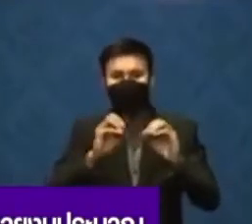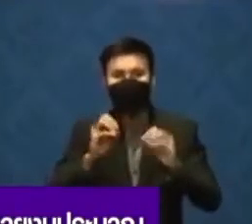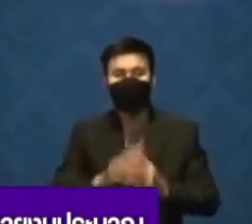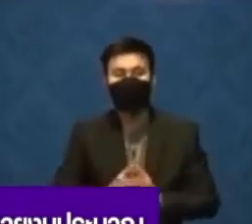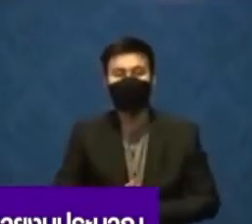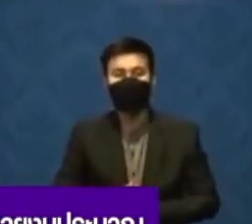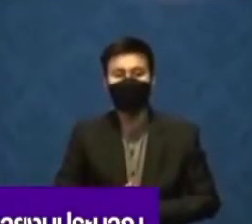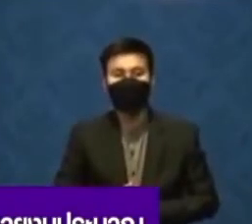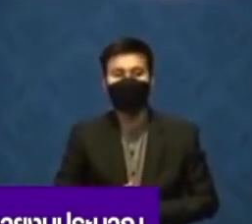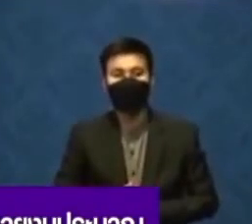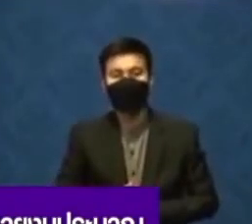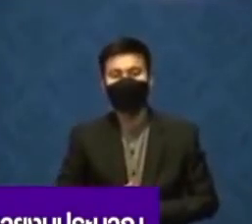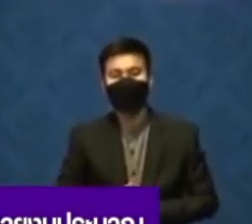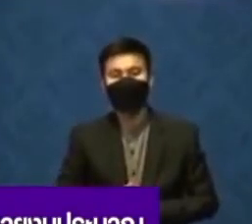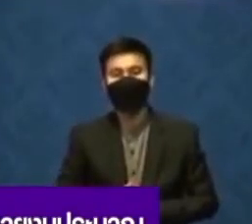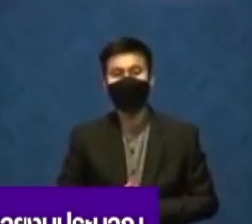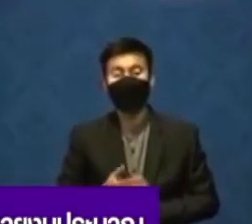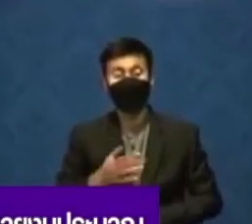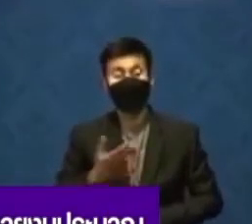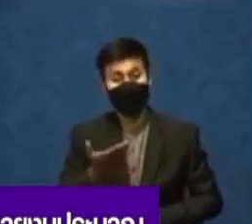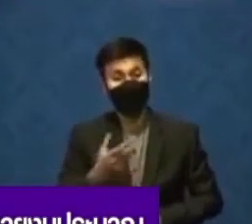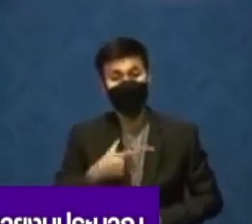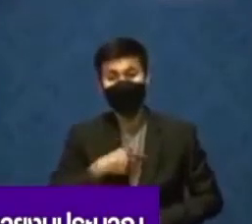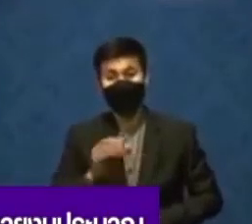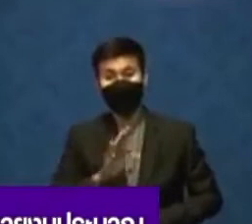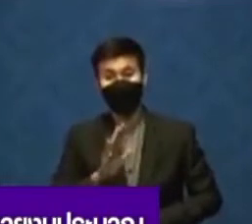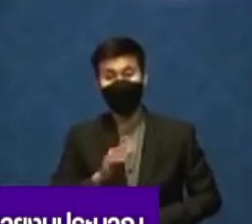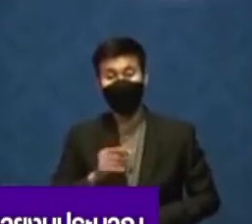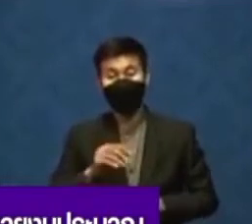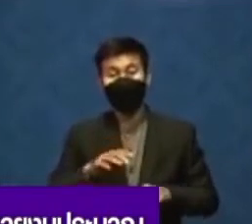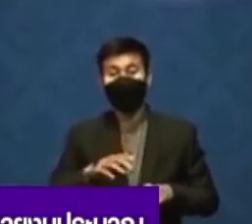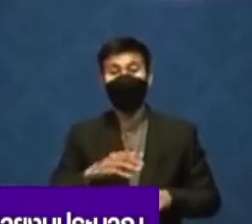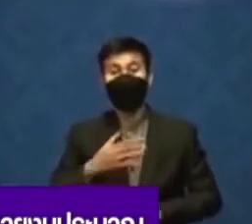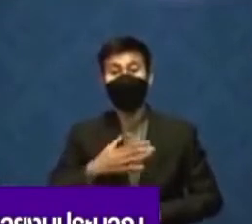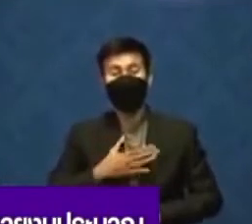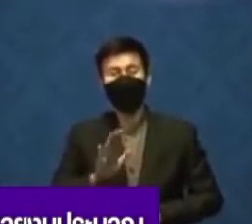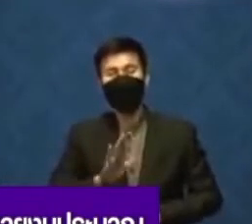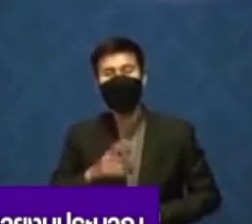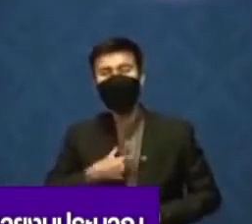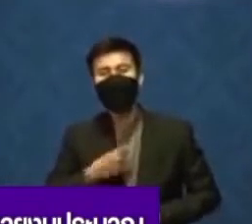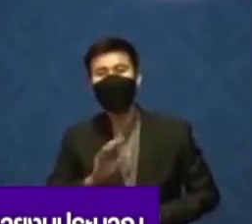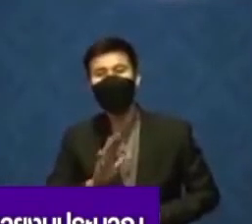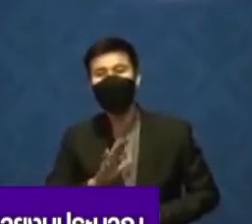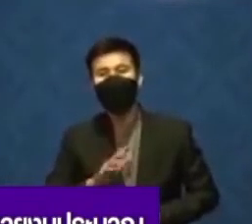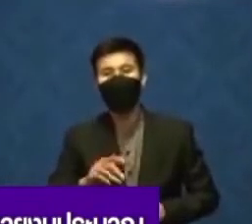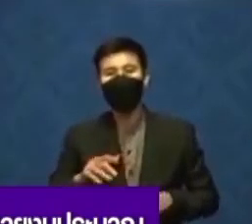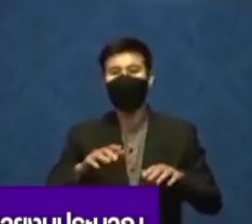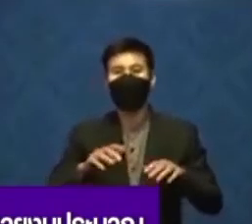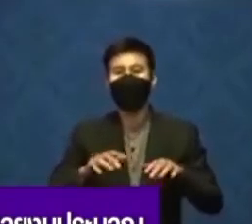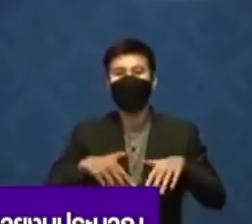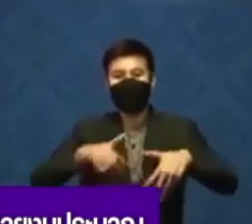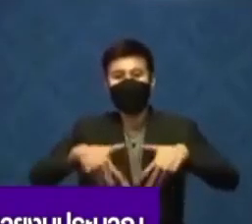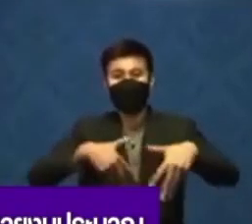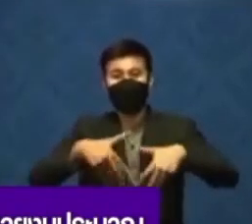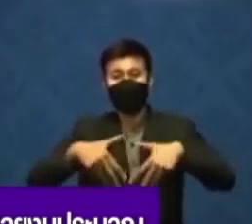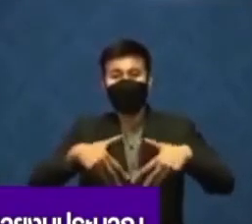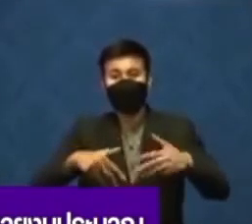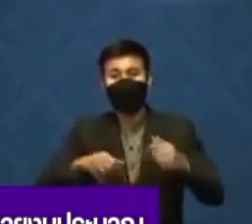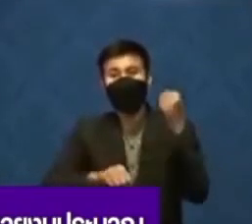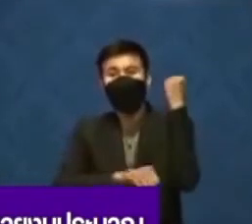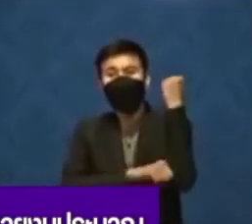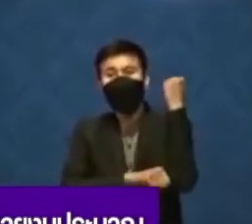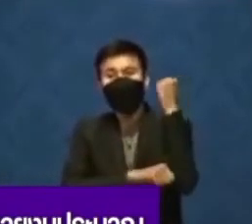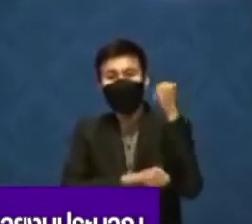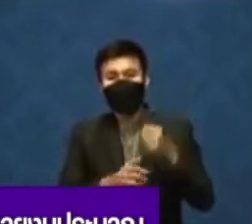ท่านไม่ชอบประชาชนชั้น2แต่ท่านมาแซงคิวอย่างเงี้ยท่านเป็นประชาชนชั้น1เหรอท่านประธาน